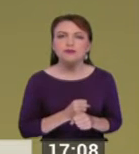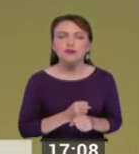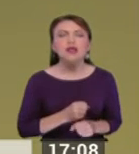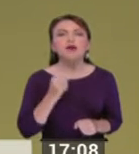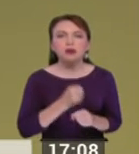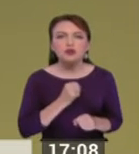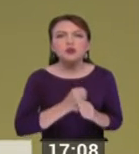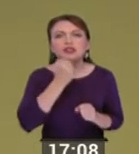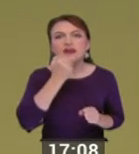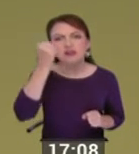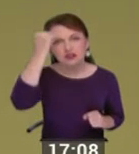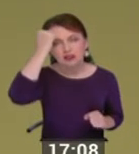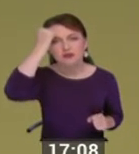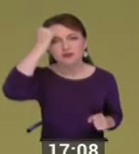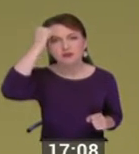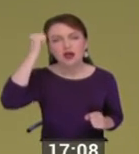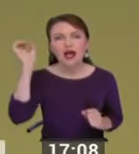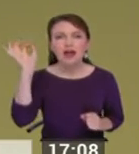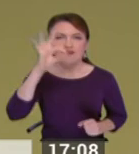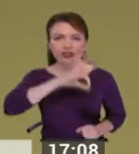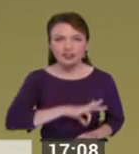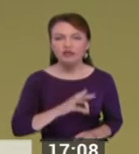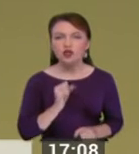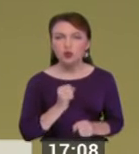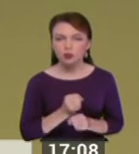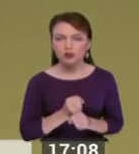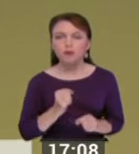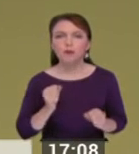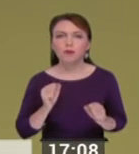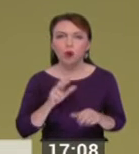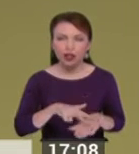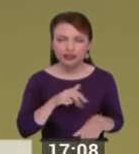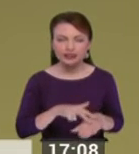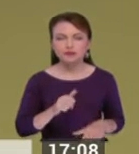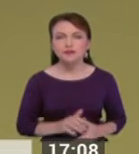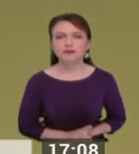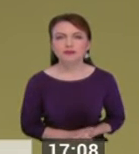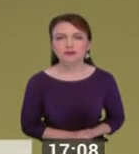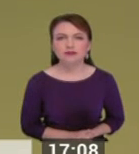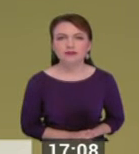Працює завдяки ефективній роботі поліції.